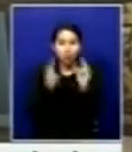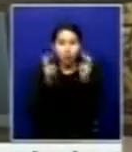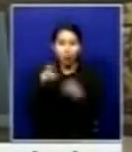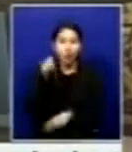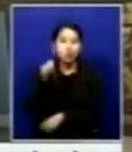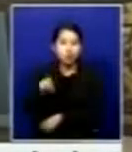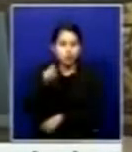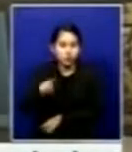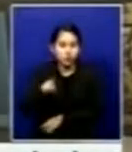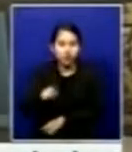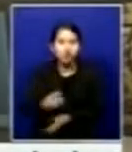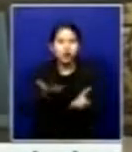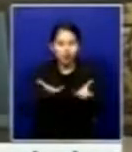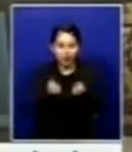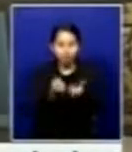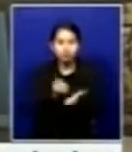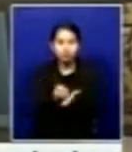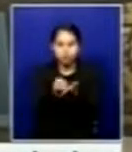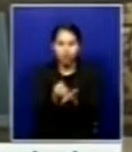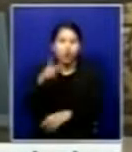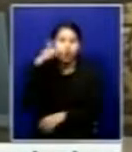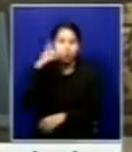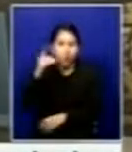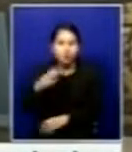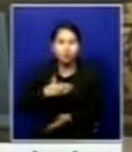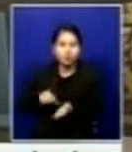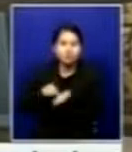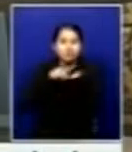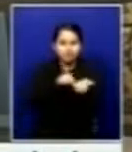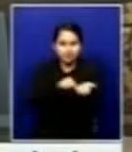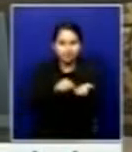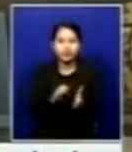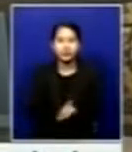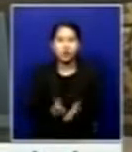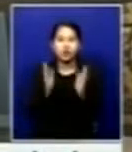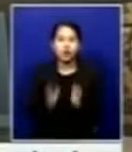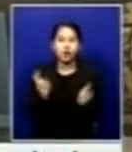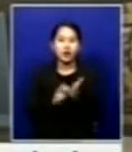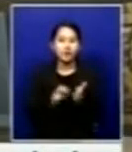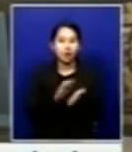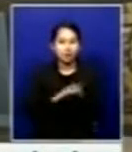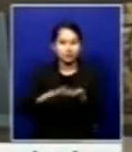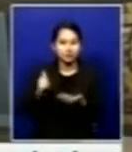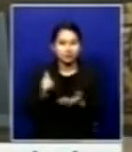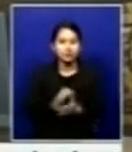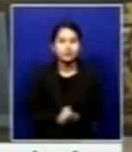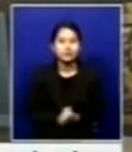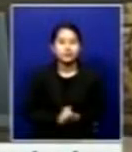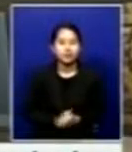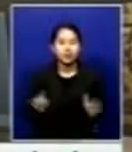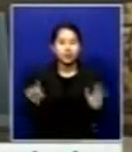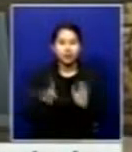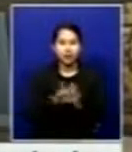อความกรุณาท่านประธานกรุณารับด้วยนะครับพรุ่งนี้ผมจะนำไปยื่นกับท่านประธานมีผู้รับรองเรียบร้อยครับและสุดท้าย